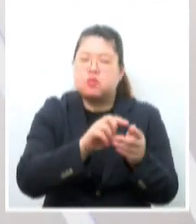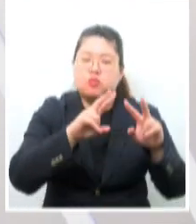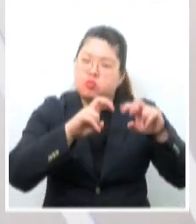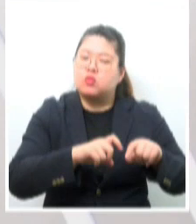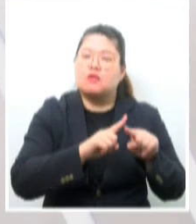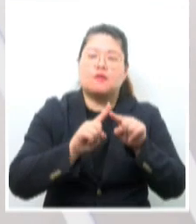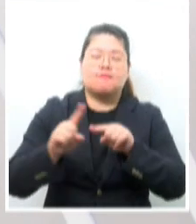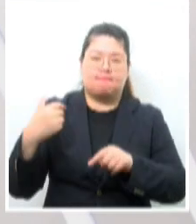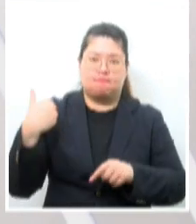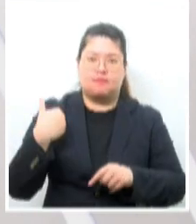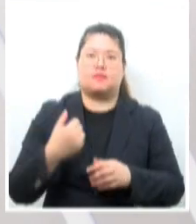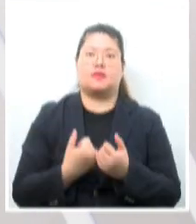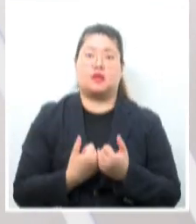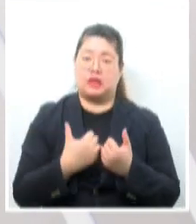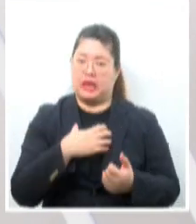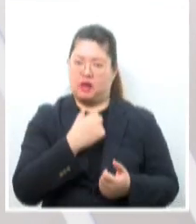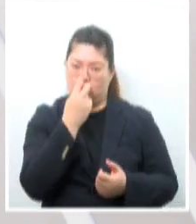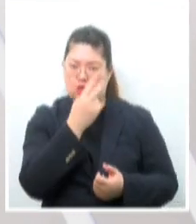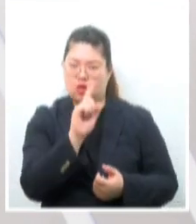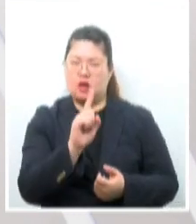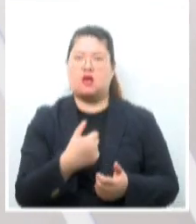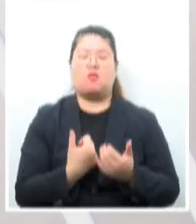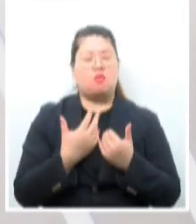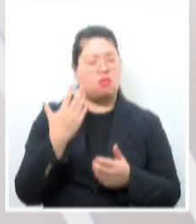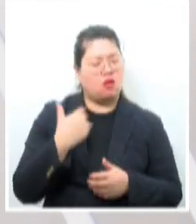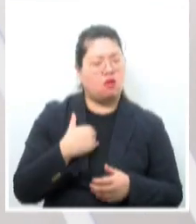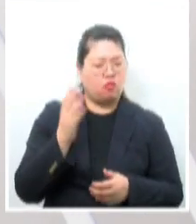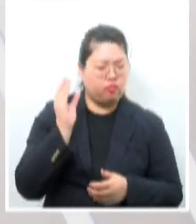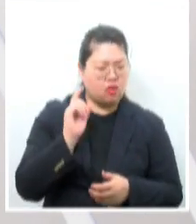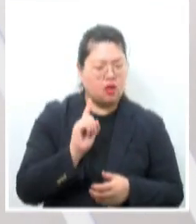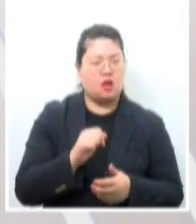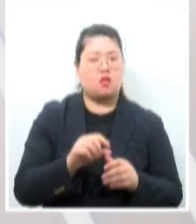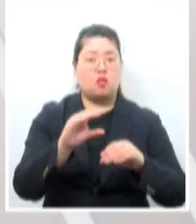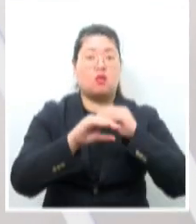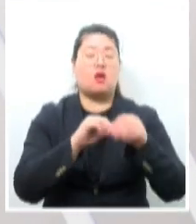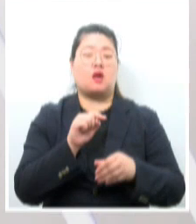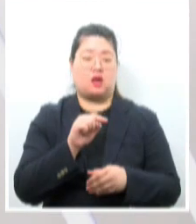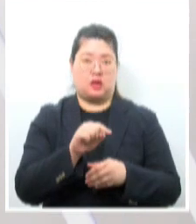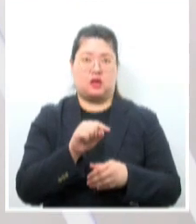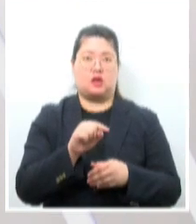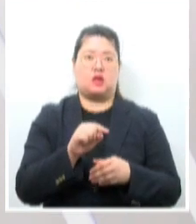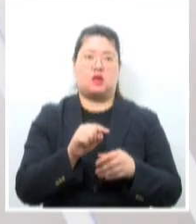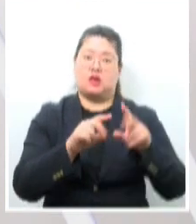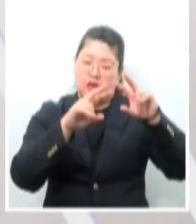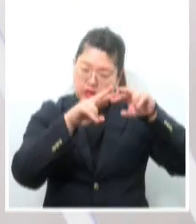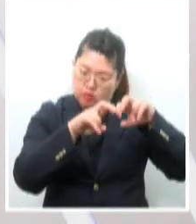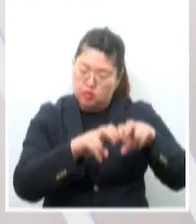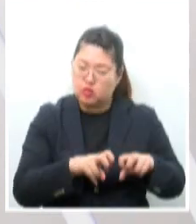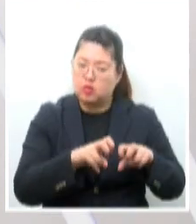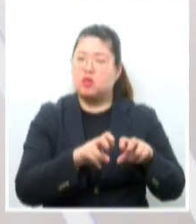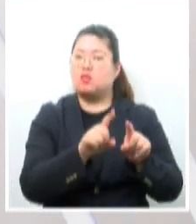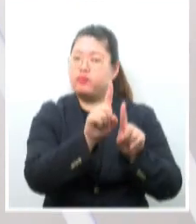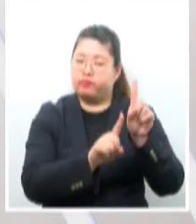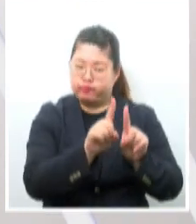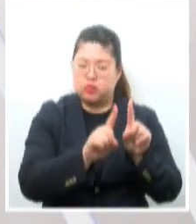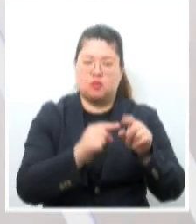คะก็ทีนี้อยากจะให้เห็นนะคะว่าเท่าที่เราฟังค่ะก็จะเห็นว่าทั้ง V-Space ค่ะรวมถึงแบบสำรวจแววความสามารถพิเศษค่ะก็จะมีฐ